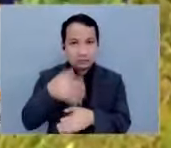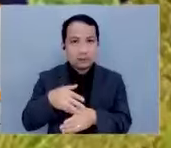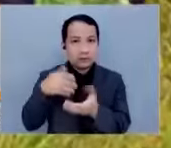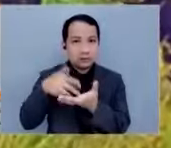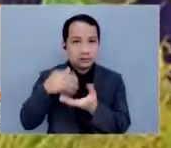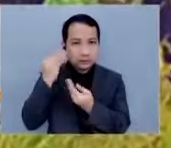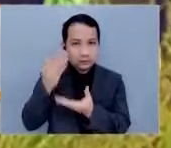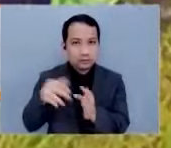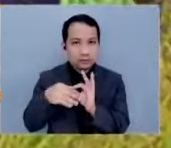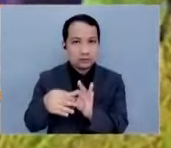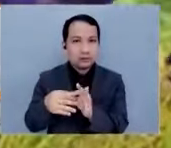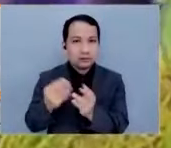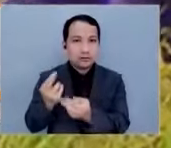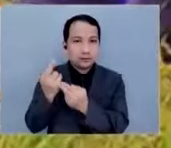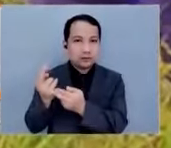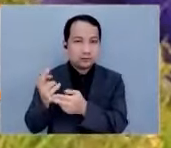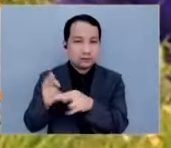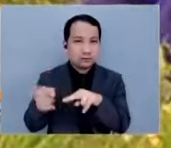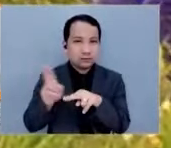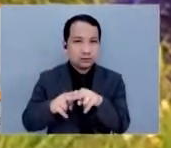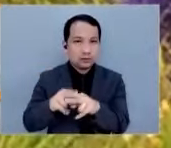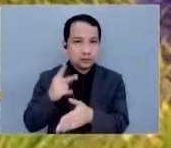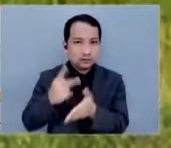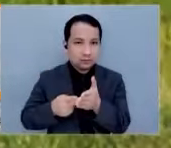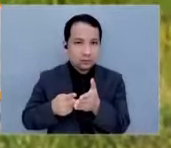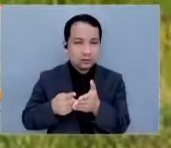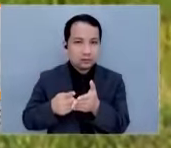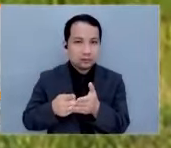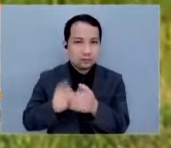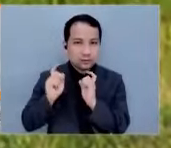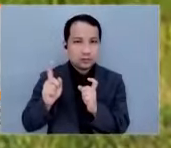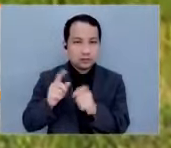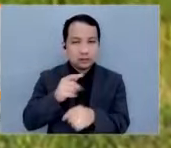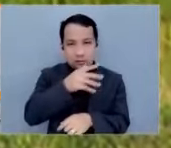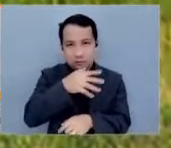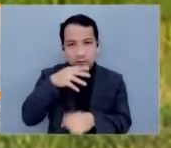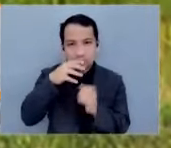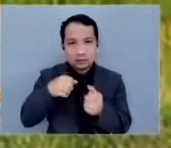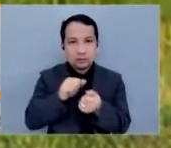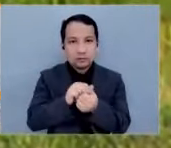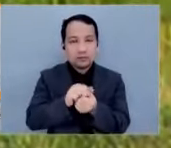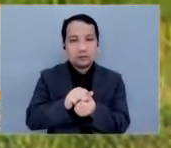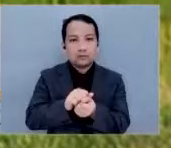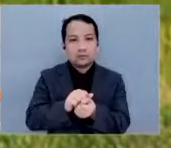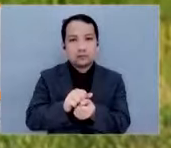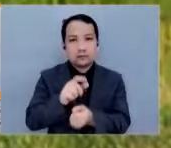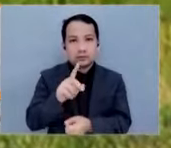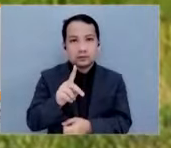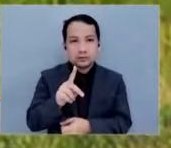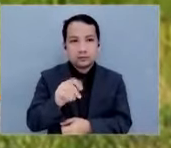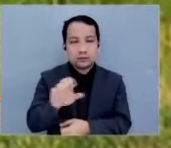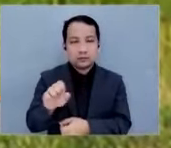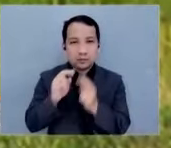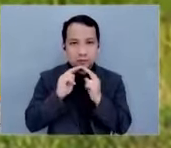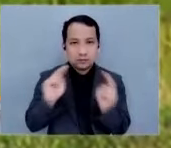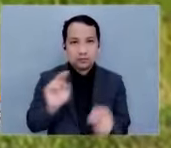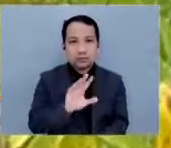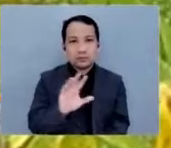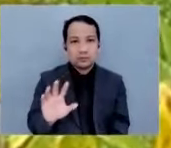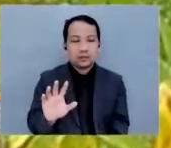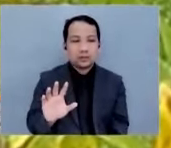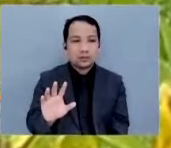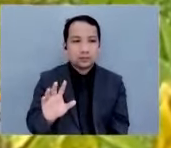nilang rekomendasyong taasan ang buying price o bilis sa magsasaka para makasabay sa presyuhan ng trader. Nagbabalita mula sa